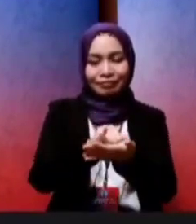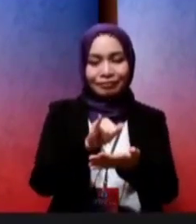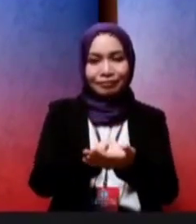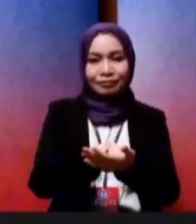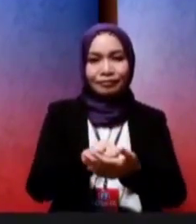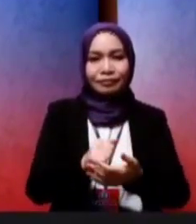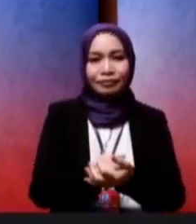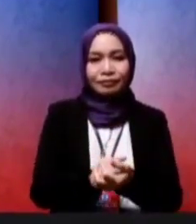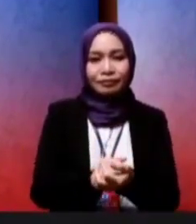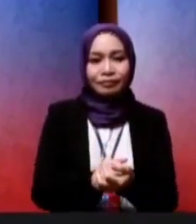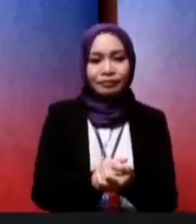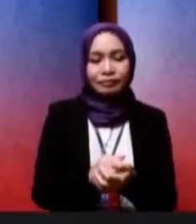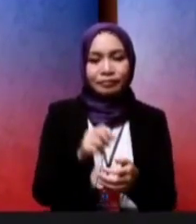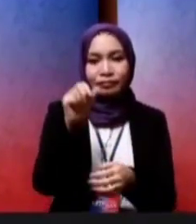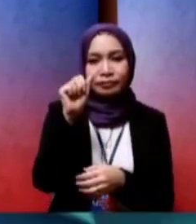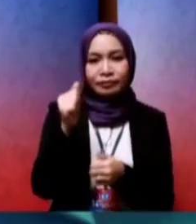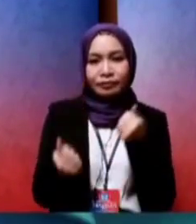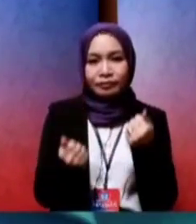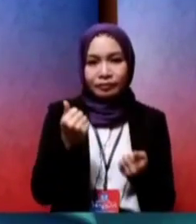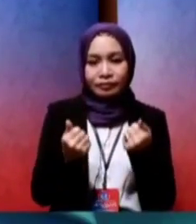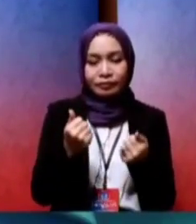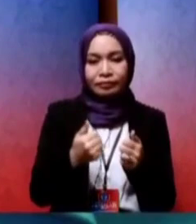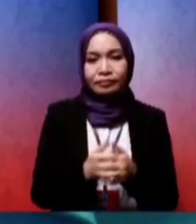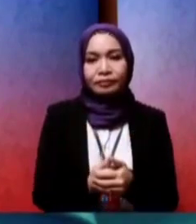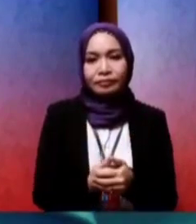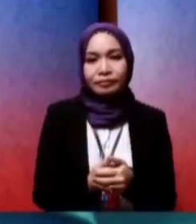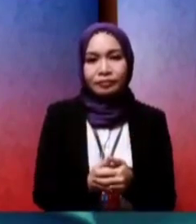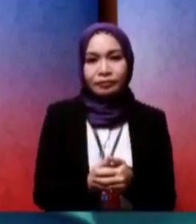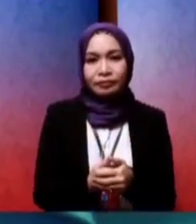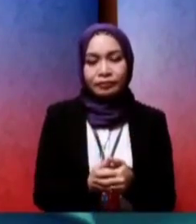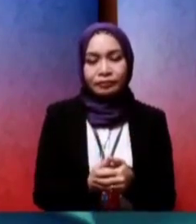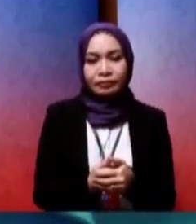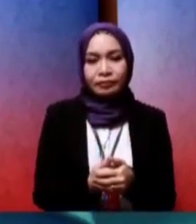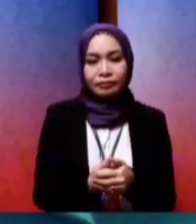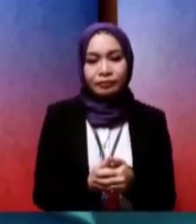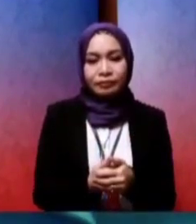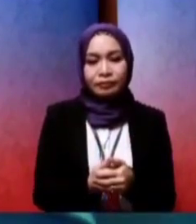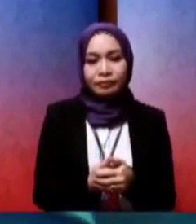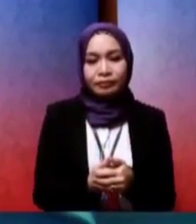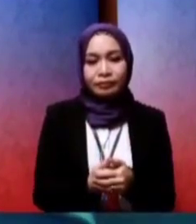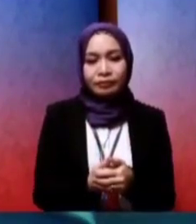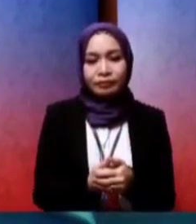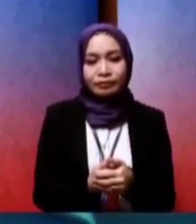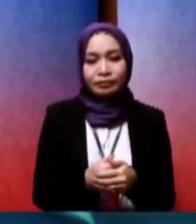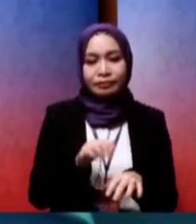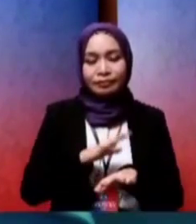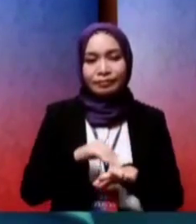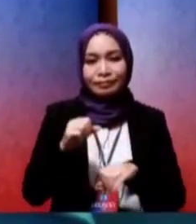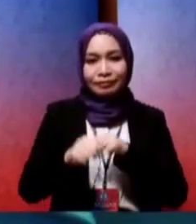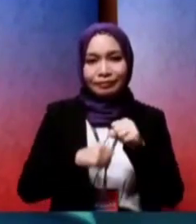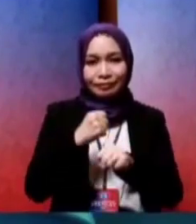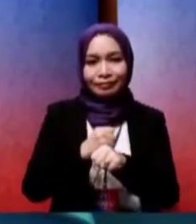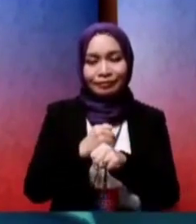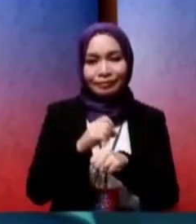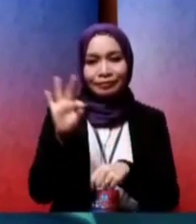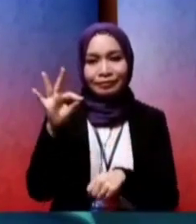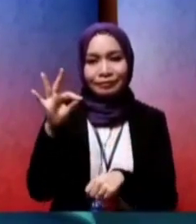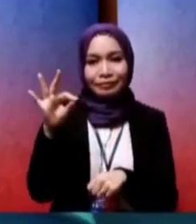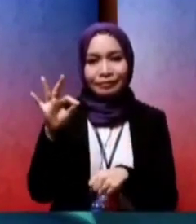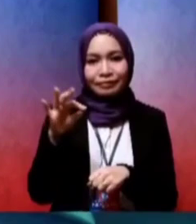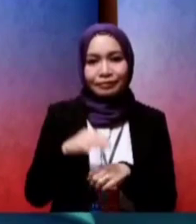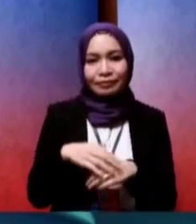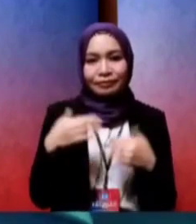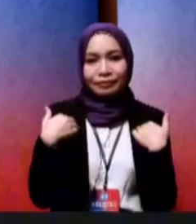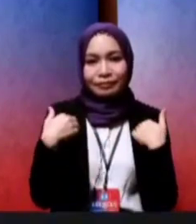sehinggalah pada tahun 1999 kita ambil alih dan wujudlah Parti keadilan